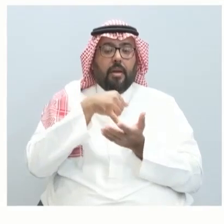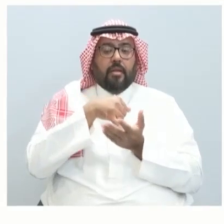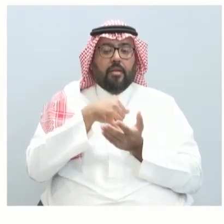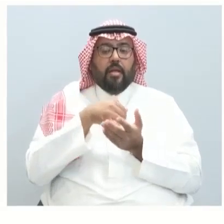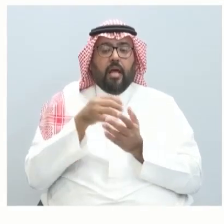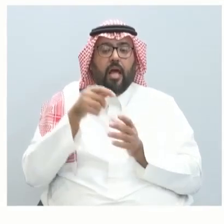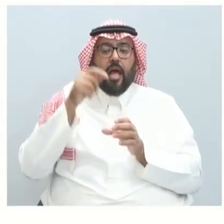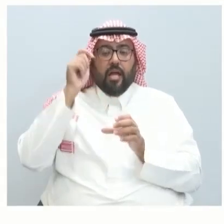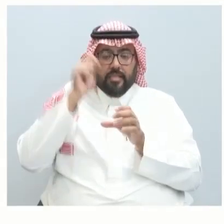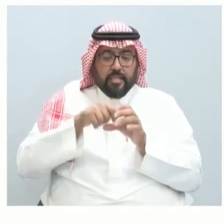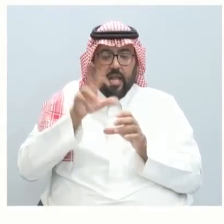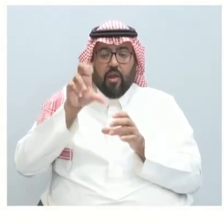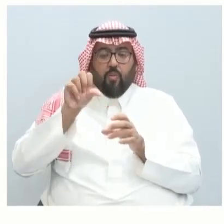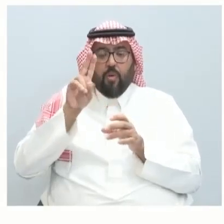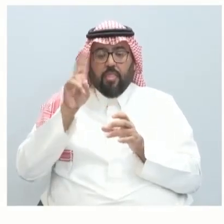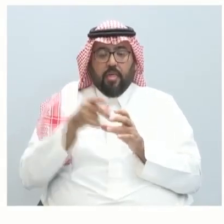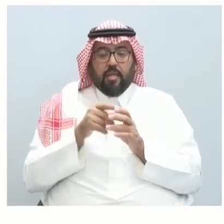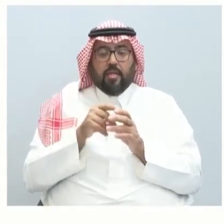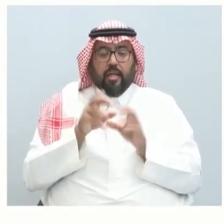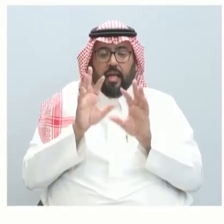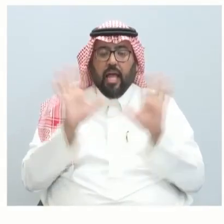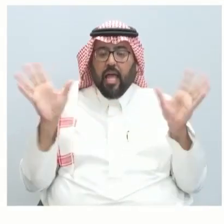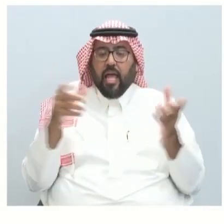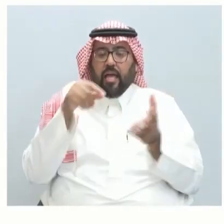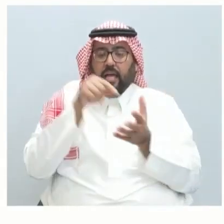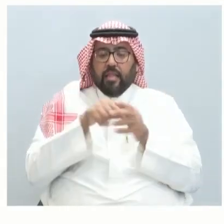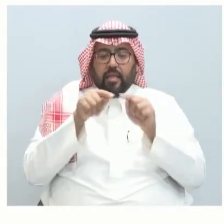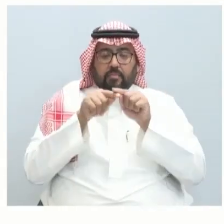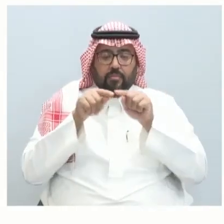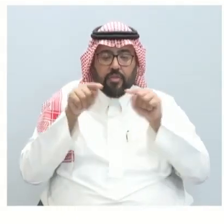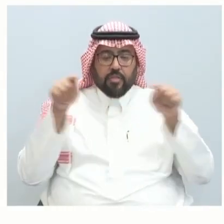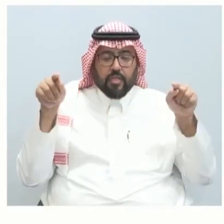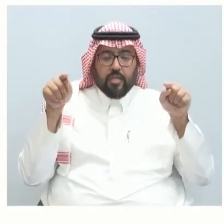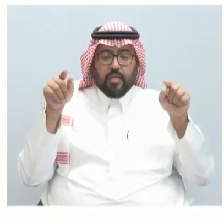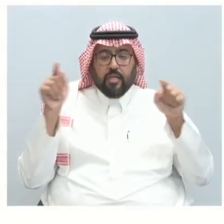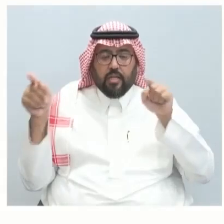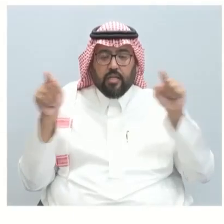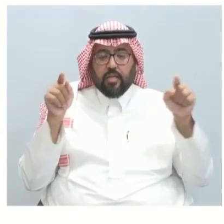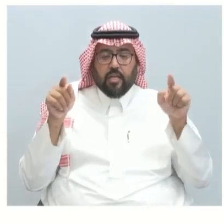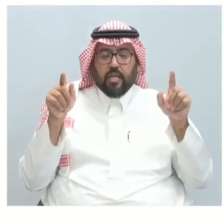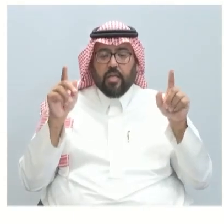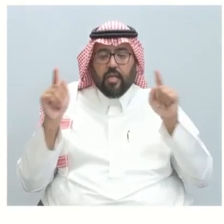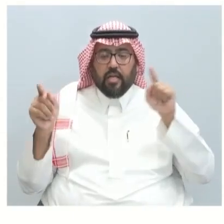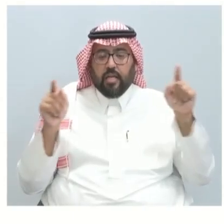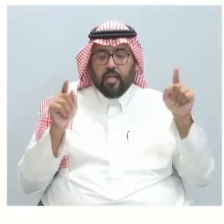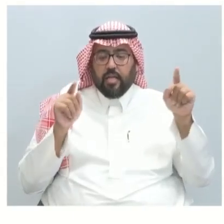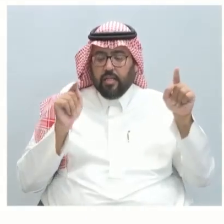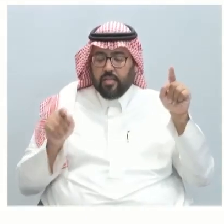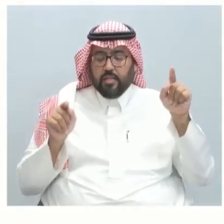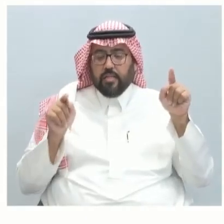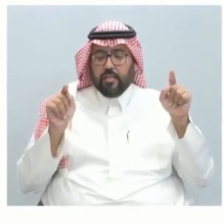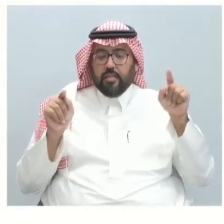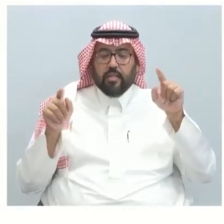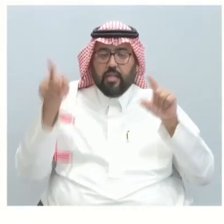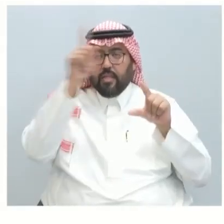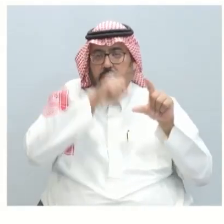اما الوتر فهو اي قطعه مستقيمه طرفاها على الدائره اذا ابنائي بناتي هنا